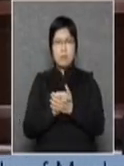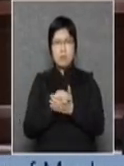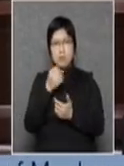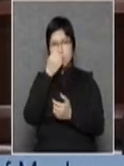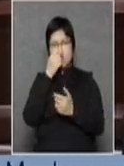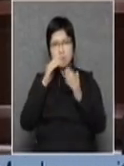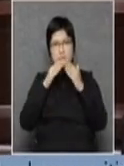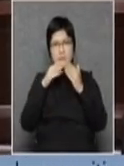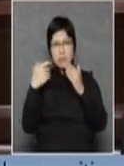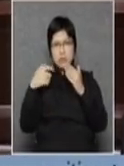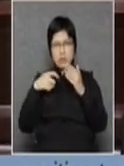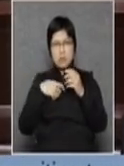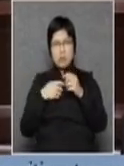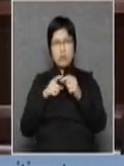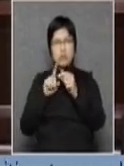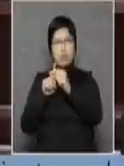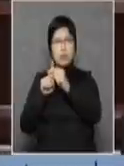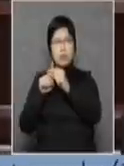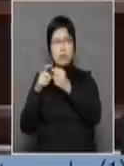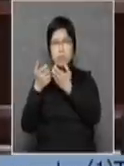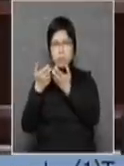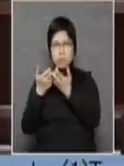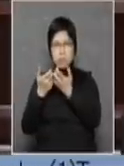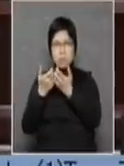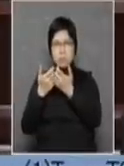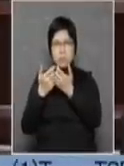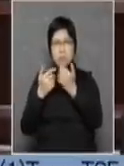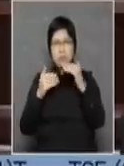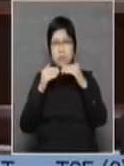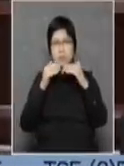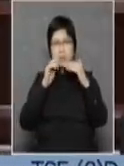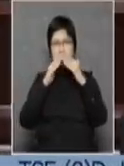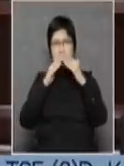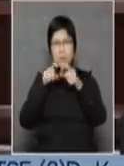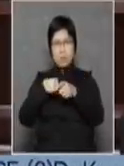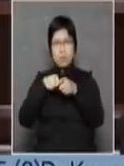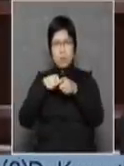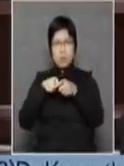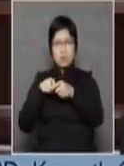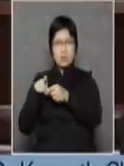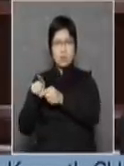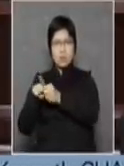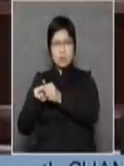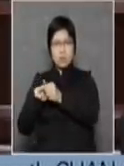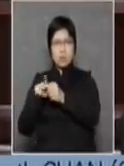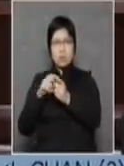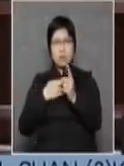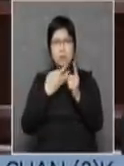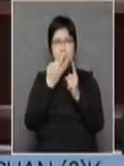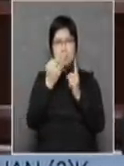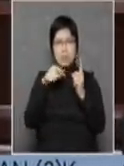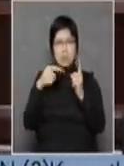港的楼价中位数是家庭年收入中位数的 13.5